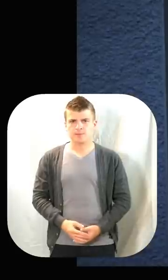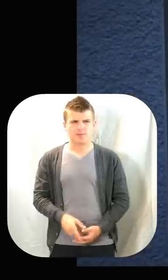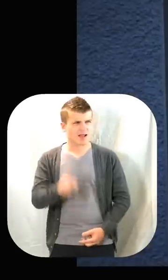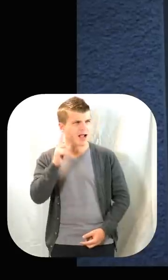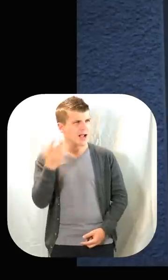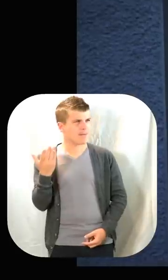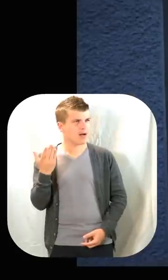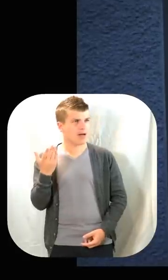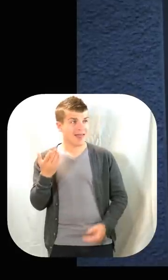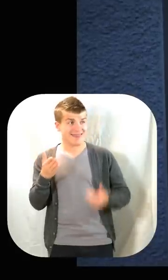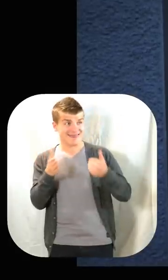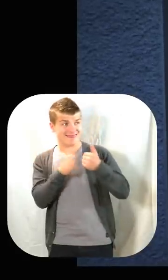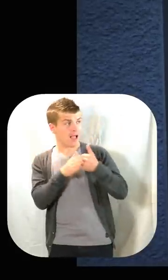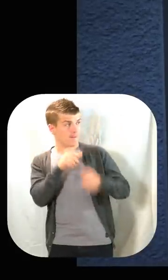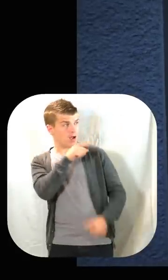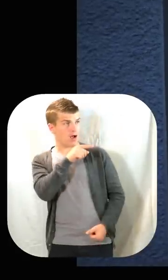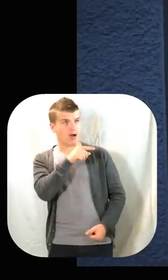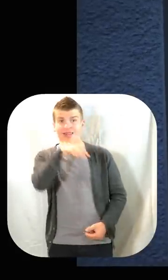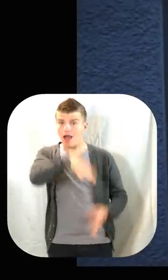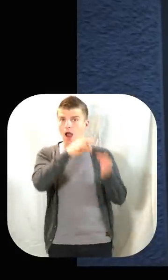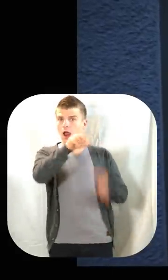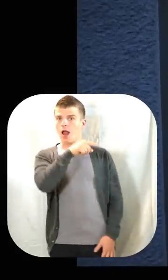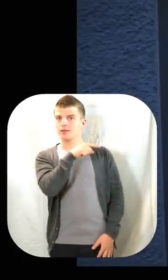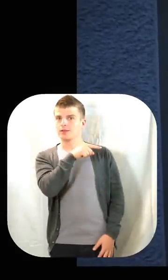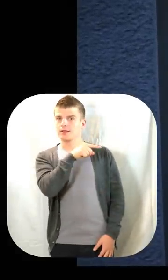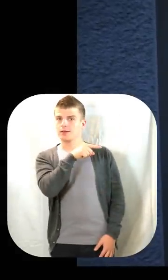Aber die Nachbarin, die hat wenigstens Kerzen.